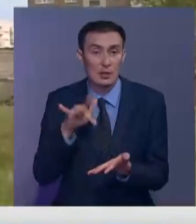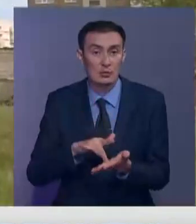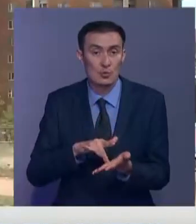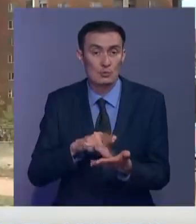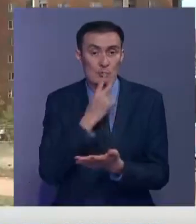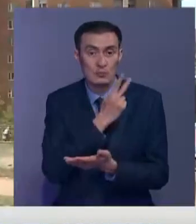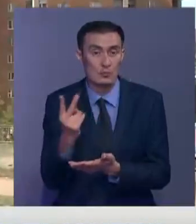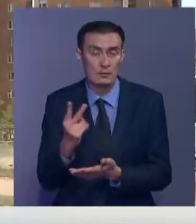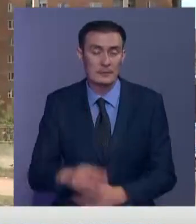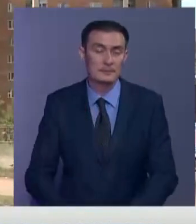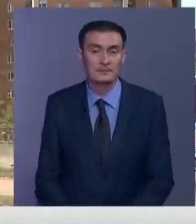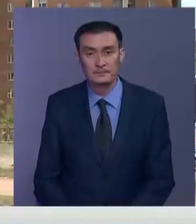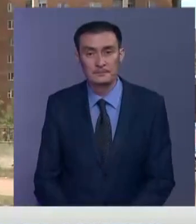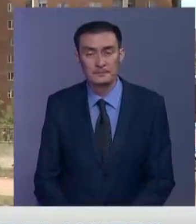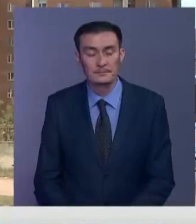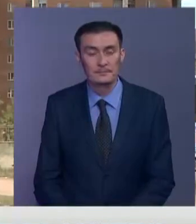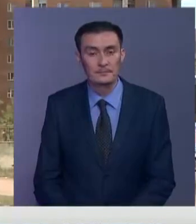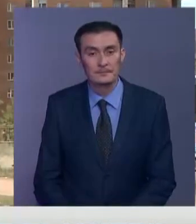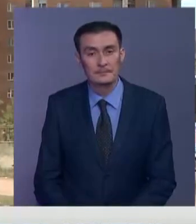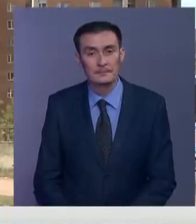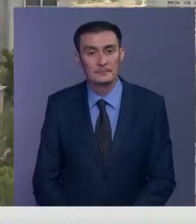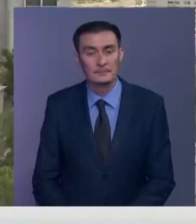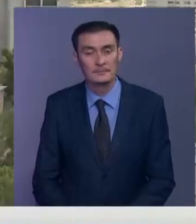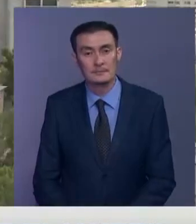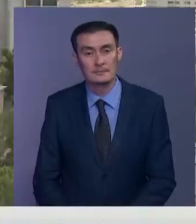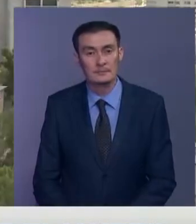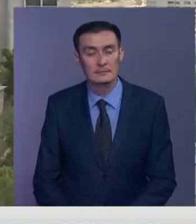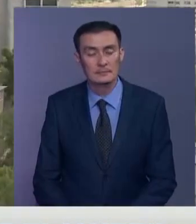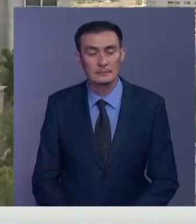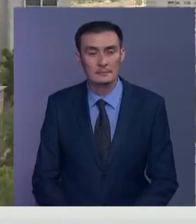Ербул Абишев, Дамир Берекулы, Евгений Шинкаренко, Акмолинская область, Хабар 24.